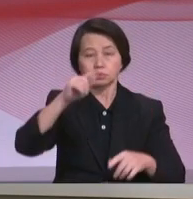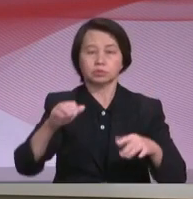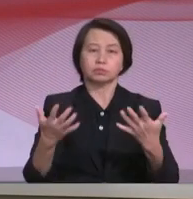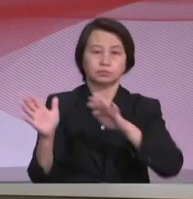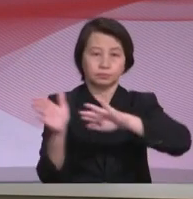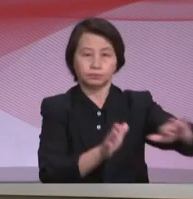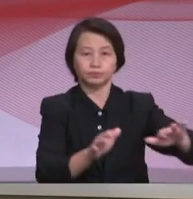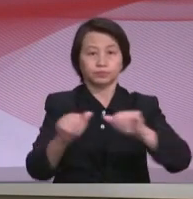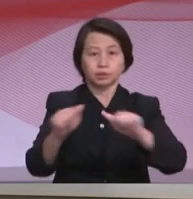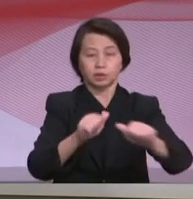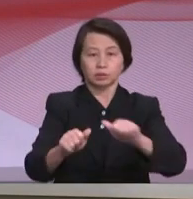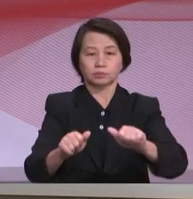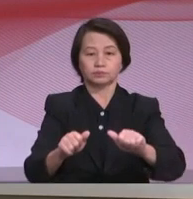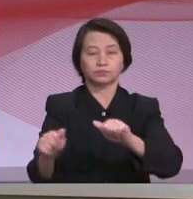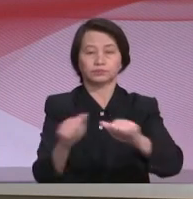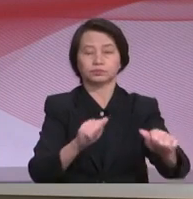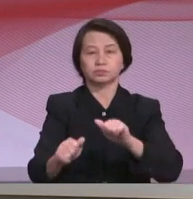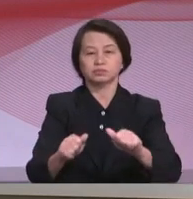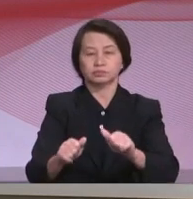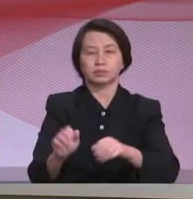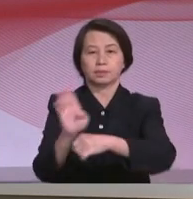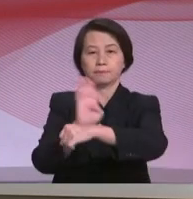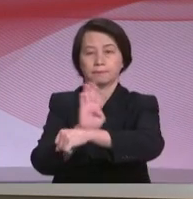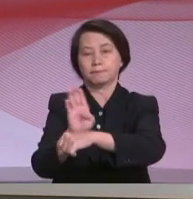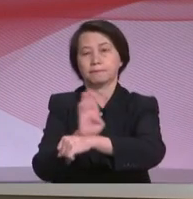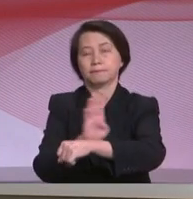aktiviti kediaman, aktiviti perniagaan